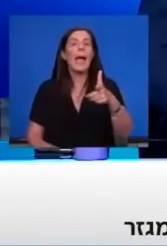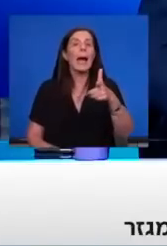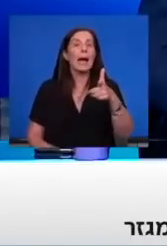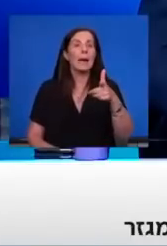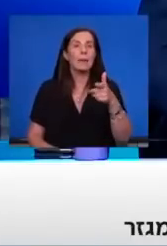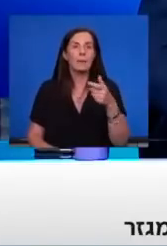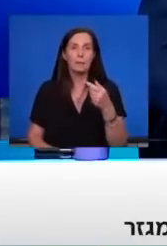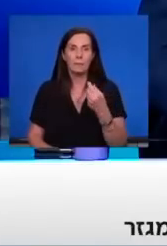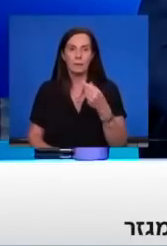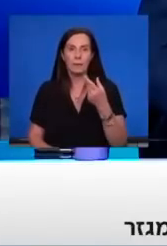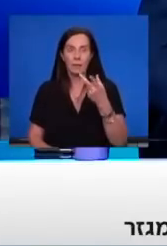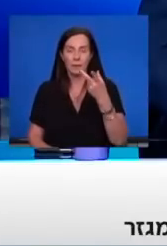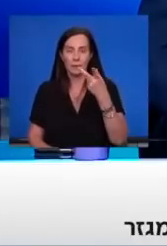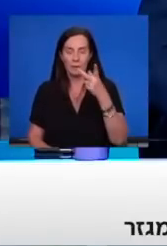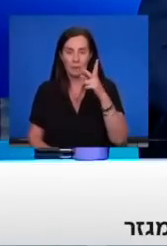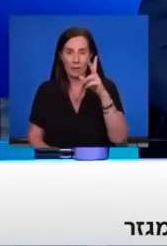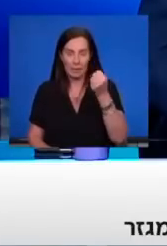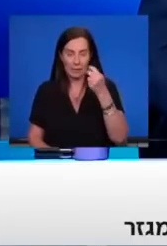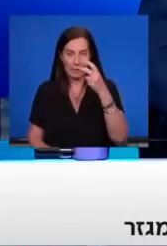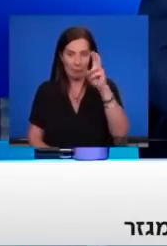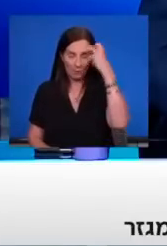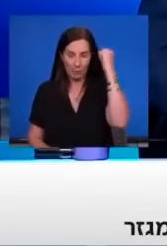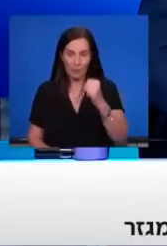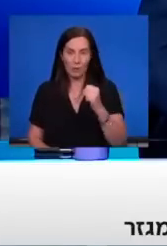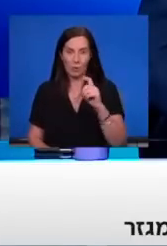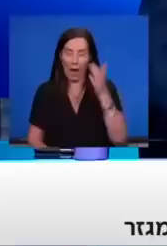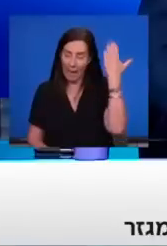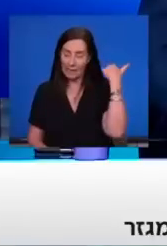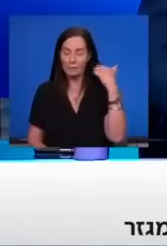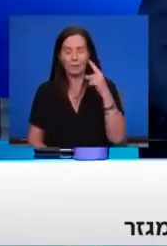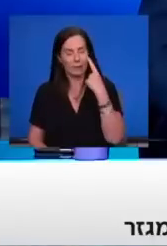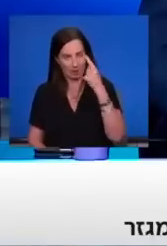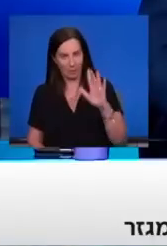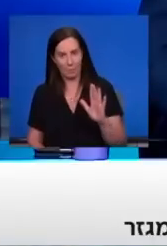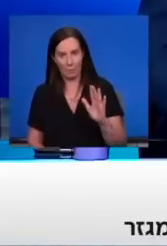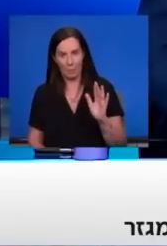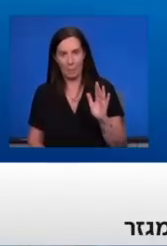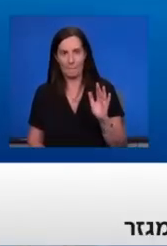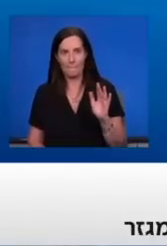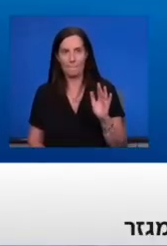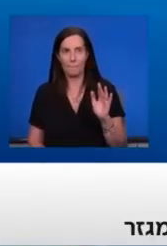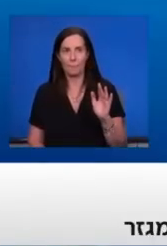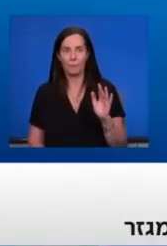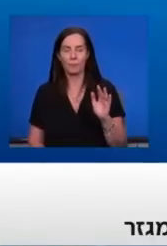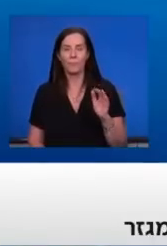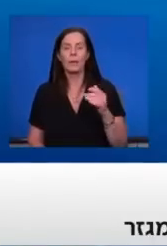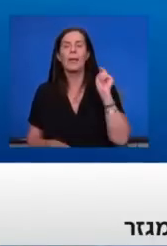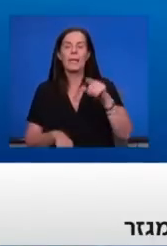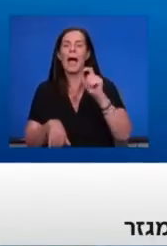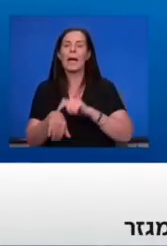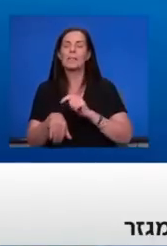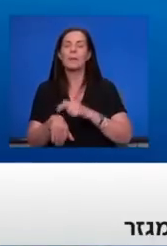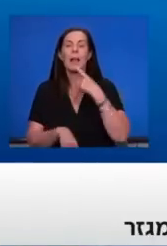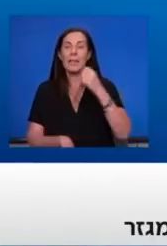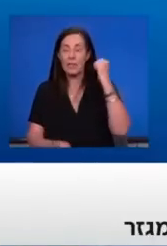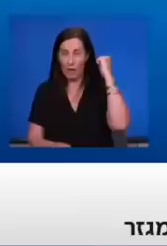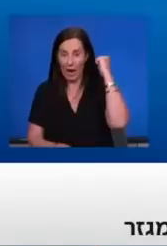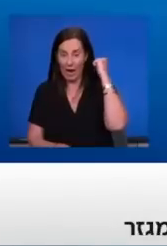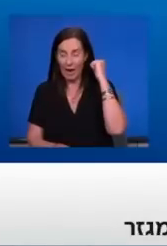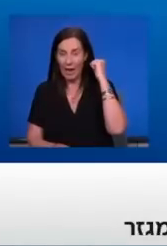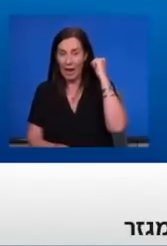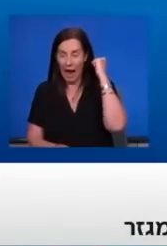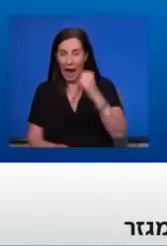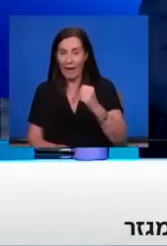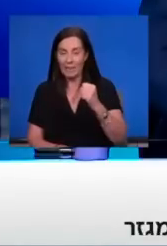רק 20 ערבים נרצחו. אחמד, תשמע. וזה הזמן להגיד שהרצח של שרית הוא